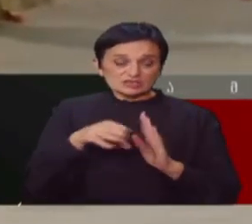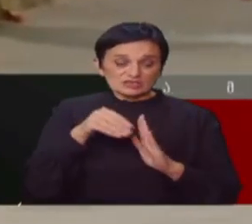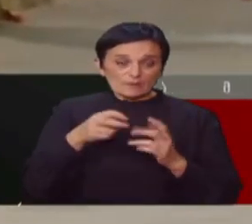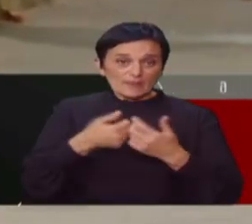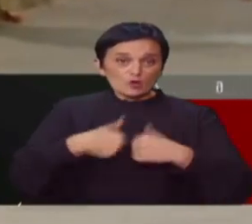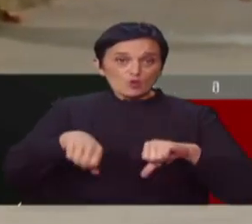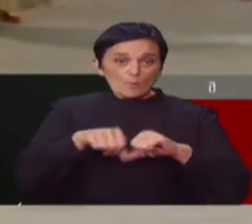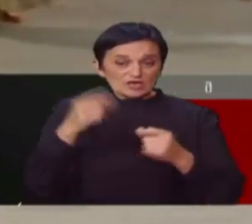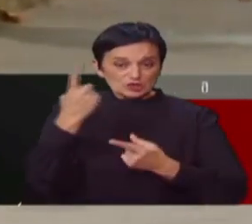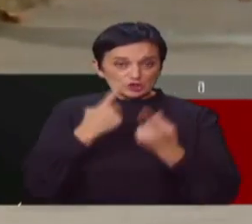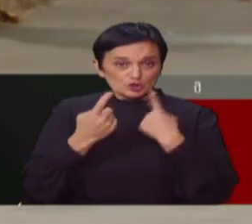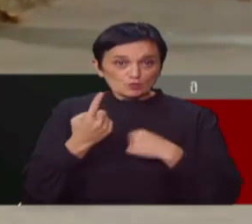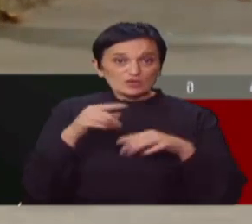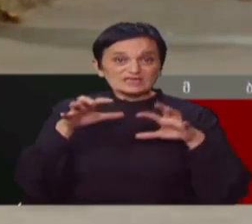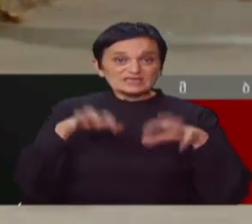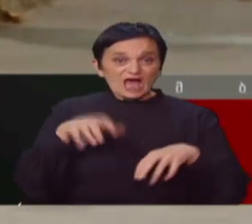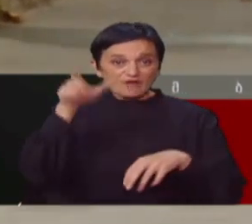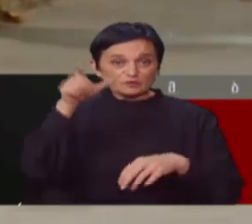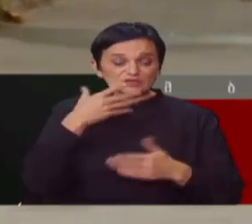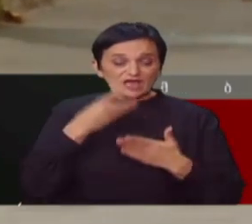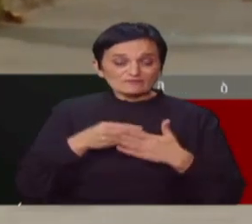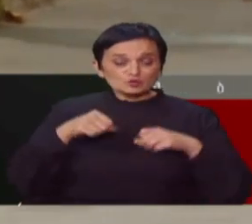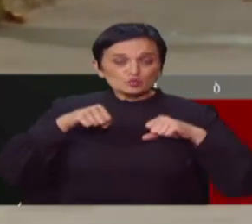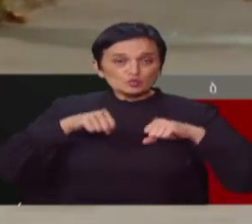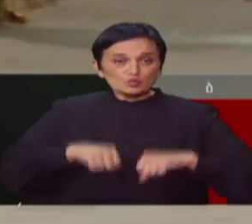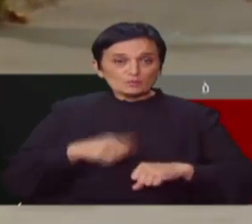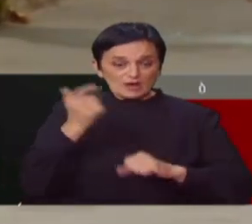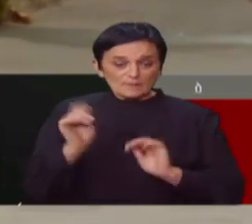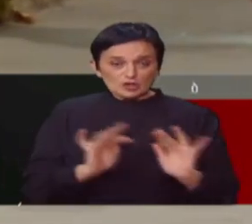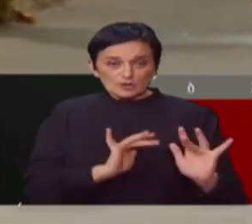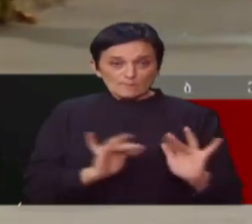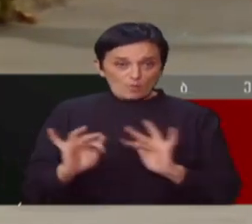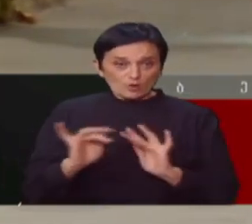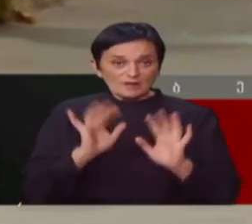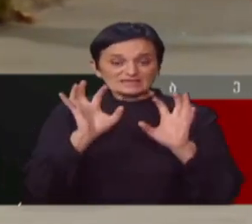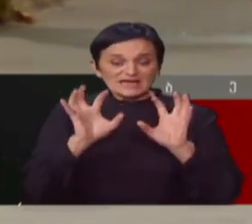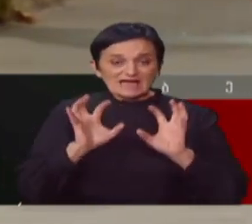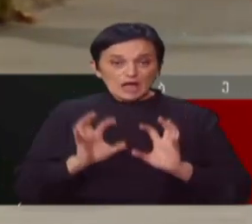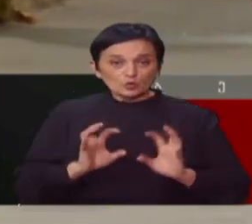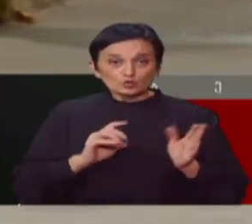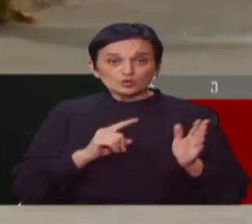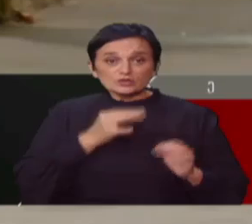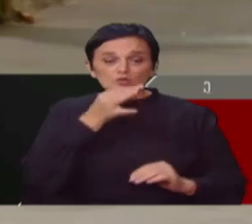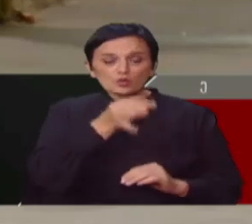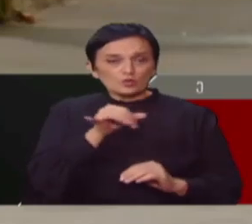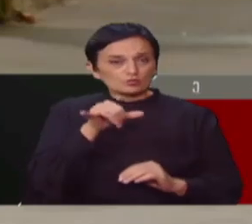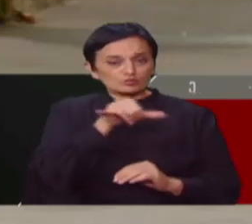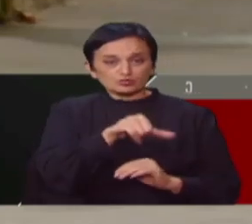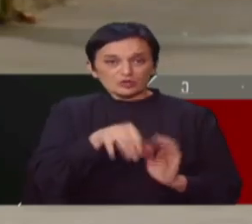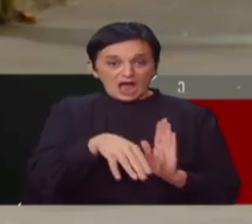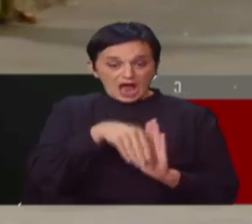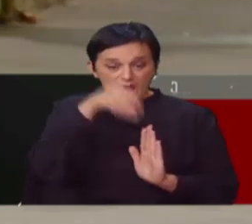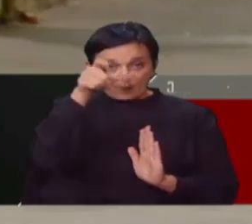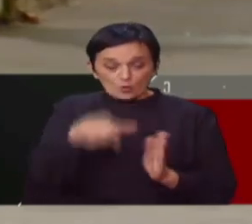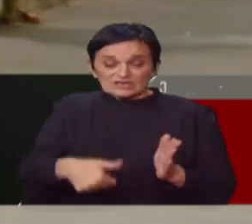საუბნო საარჩევნო კომისიიდან, თავმჯდომარემ თავისუფლება მოსილების ფარგლებში მოქმედა და ასე ვთქვათ, კანონით მიუთითა, რომ მას არ ჰქონდა